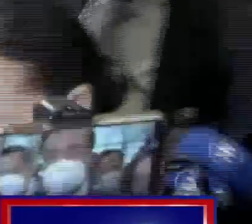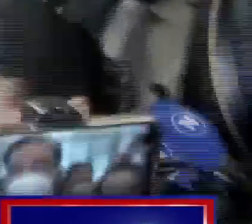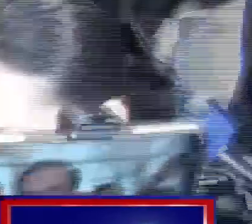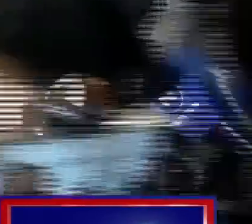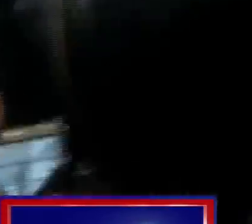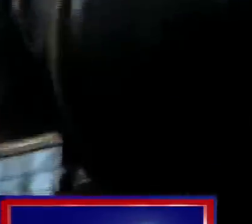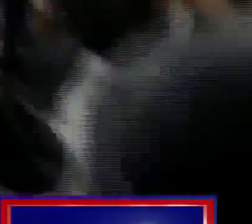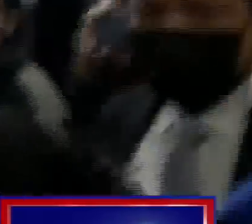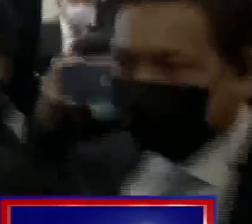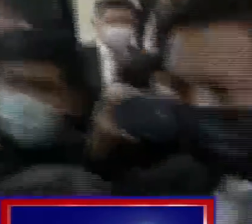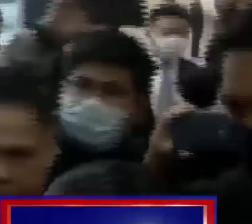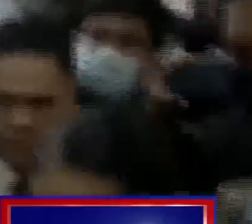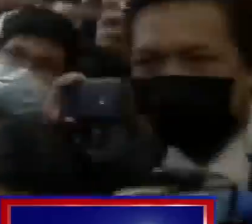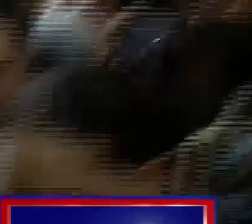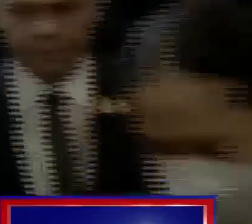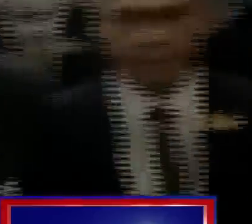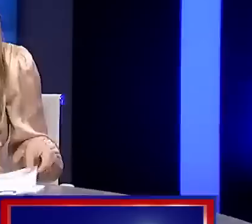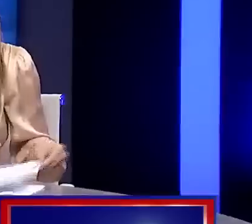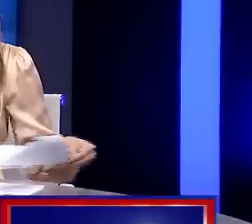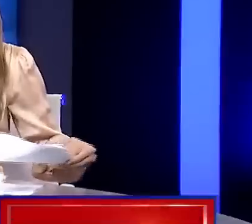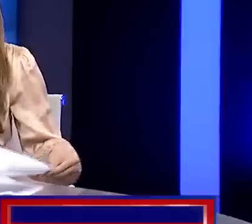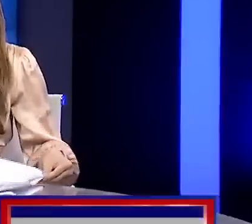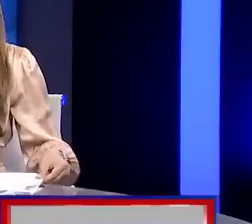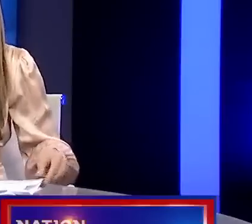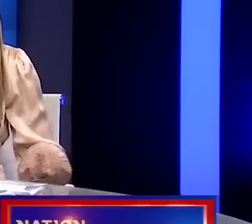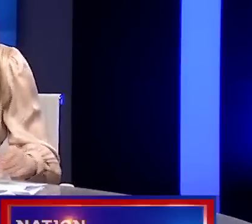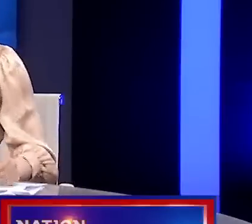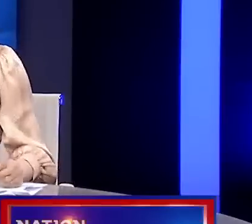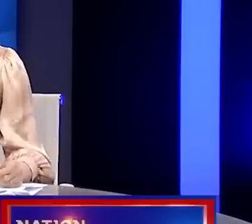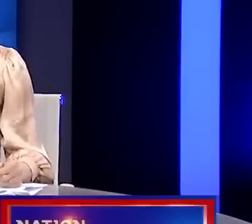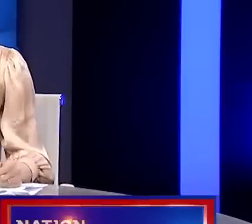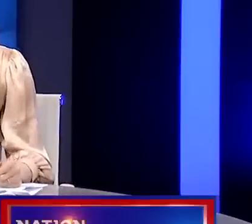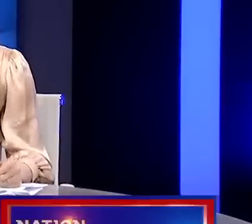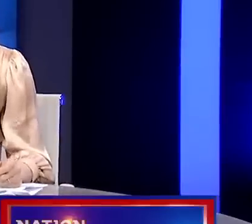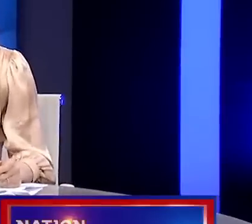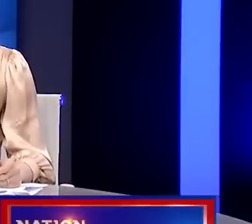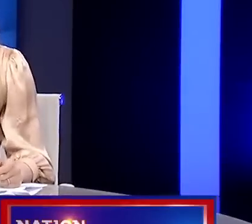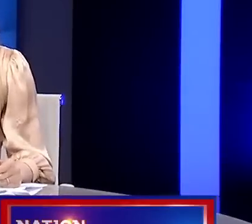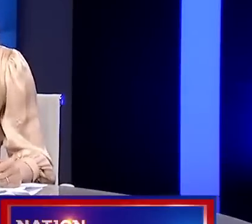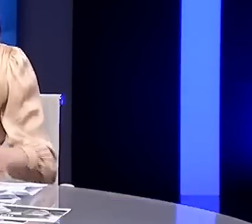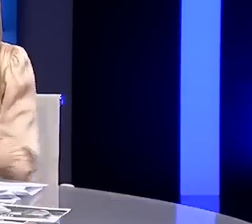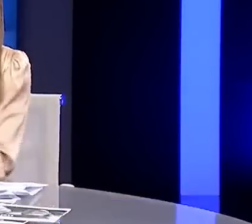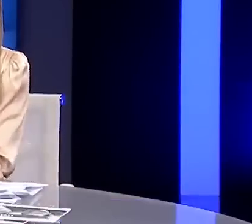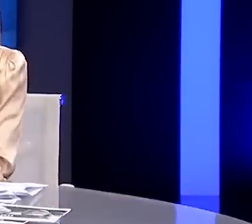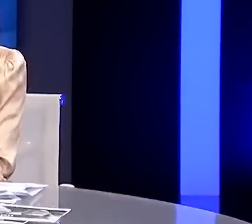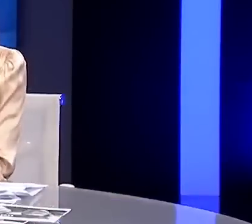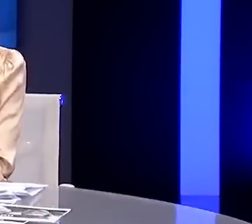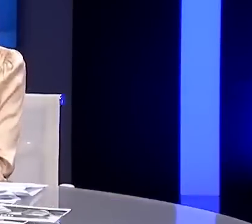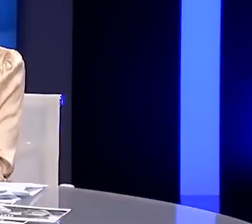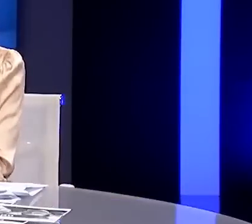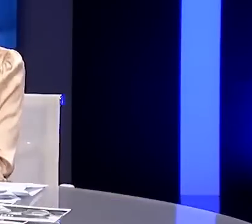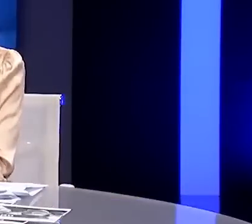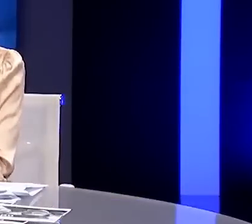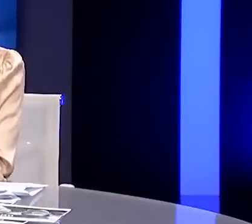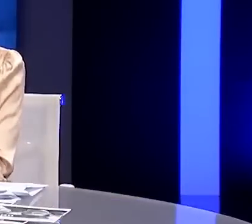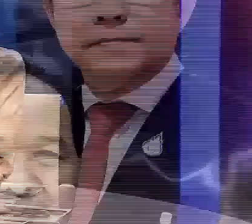โอเคเราพักกันสักครู ่ นะฮะเดี๋ยวจะกลับมาช่วงหน้าเราจะไปดูเรื่องปกใหญ่เลยนะฮะประยุทธ์ตายเดี่ยวพ